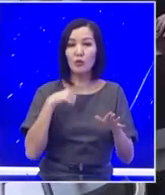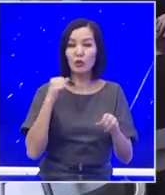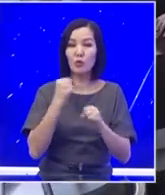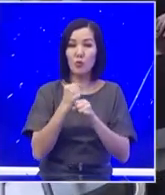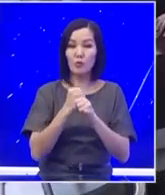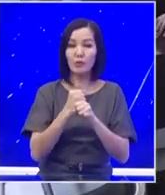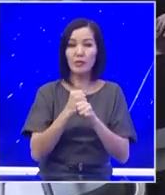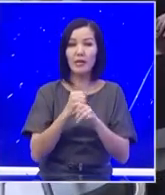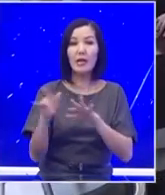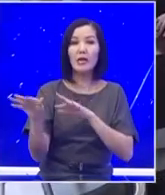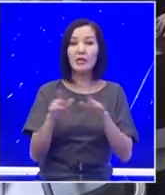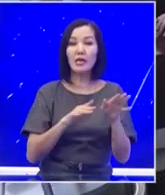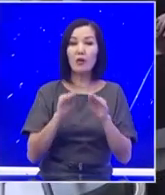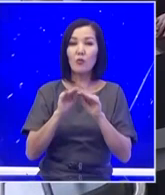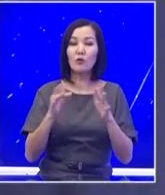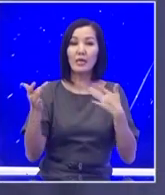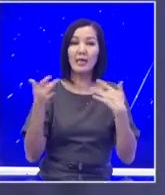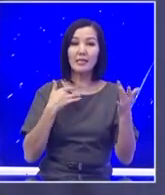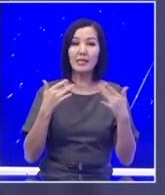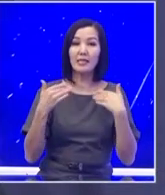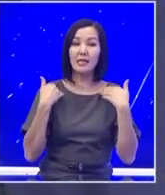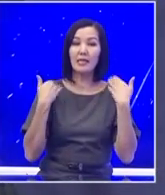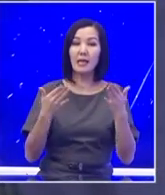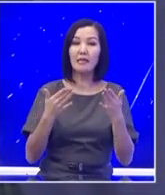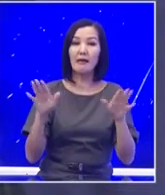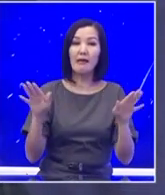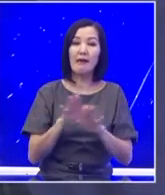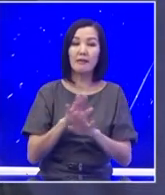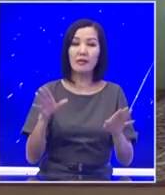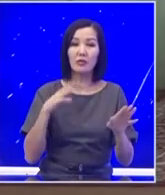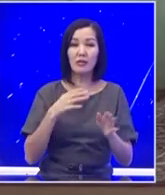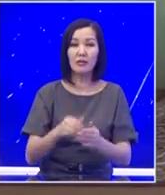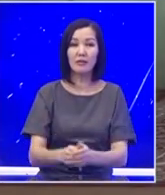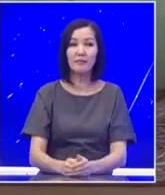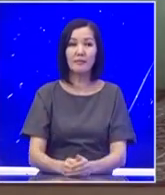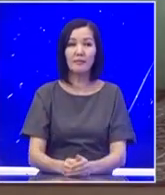еңбегі. Шара аясында оқушылар концерт қойып, жүрек тебірентер әндер шырқады.